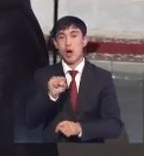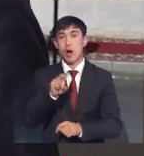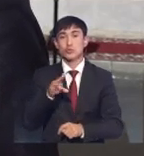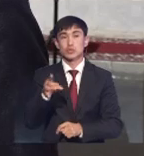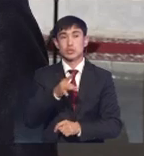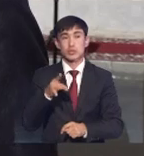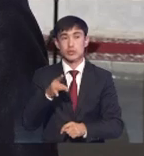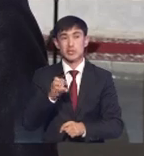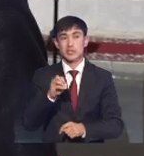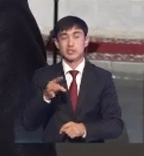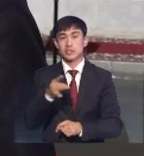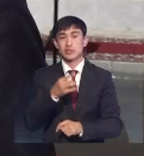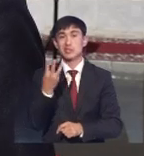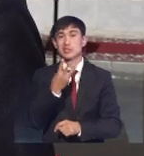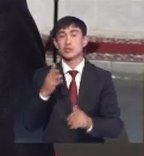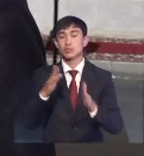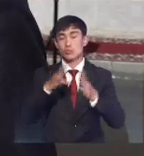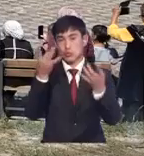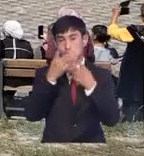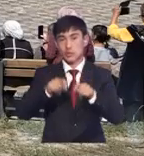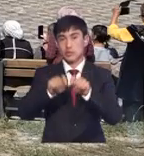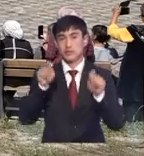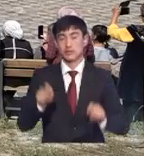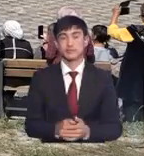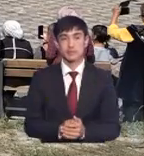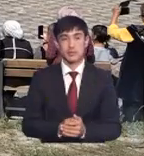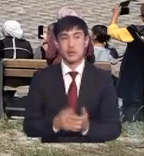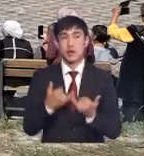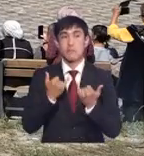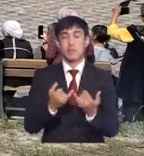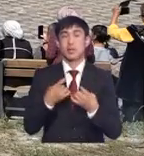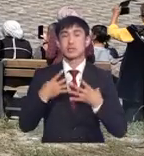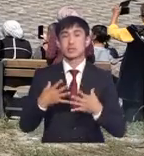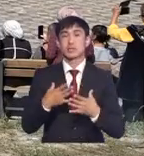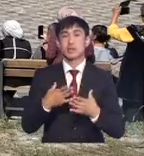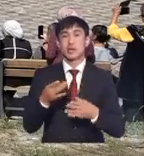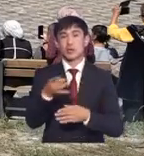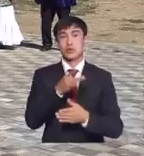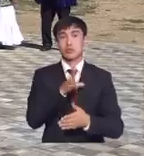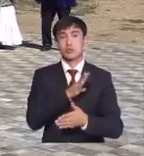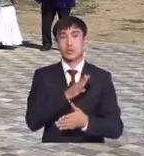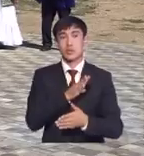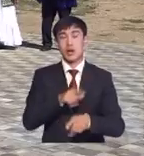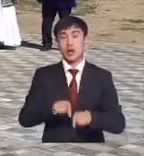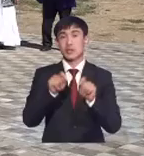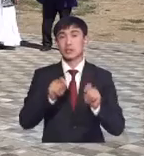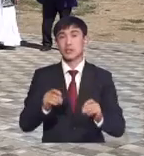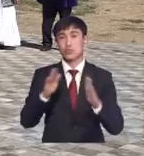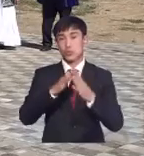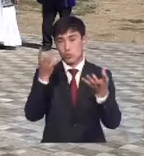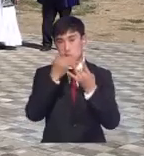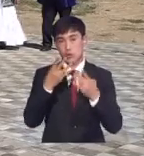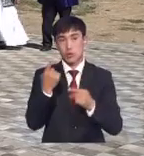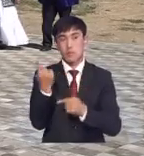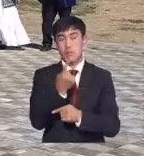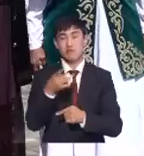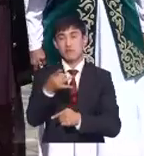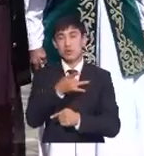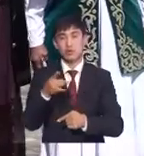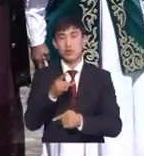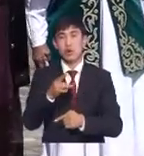Это Искельдинский район уже третий получается. В честь праздника в Искельдинском районе был открыт еще один объект культуры, а именно первый в